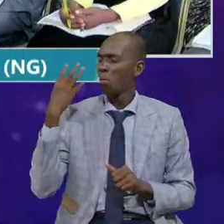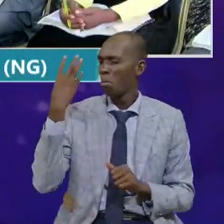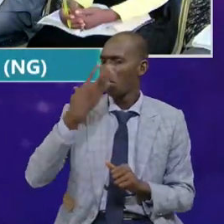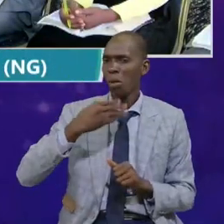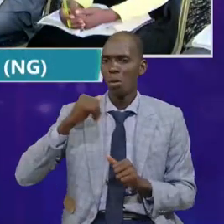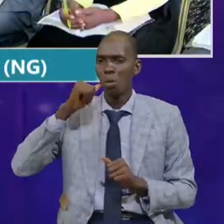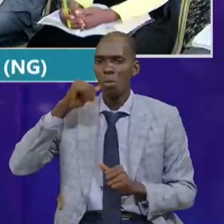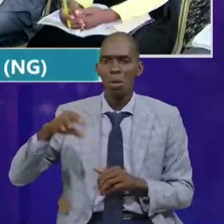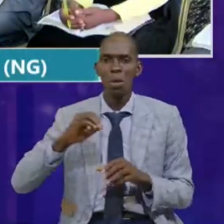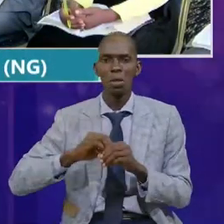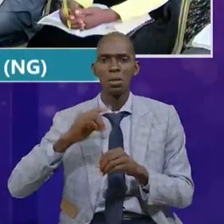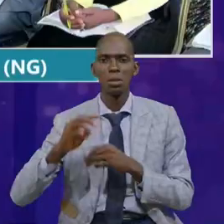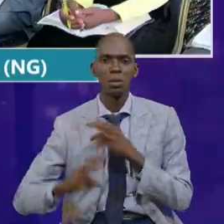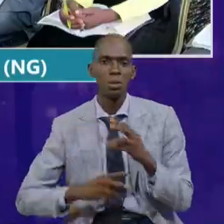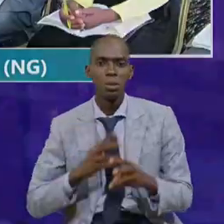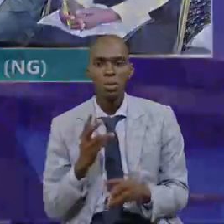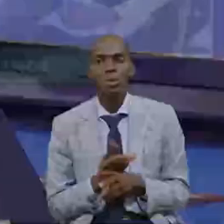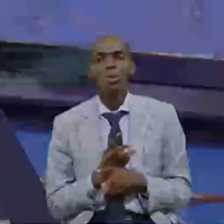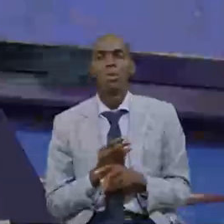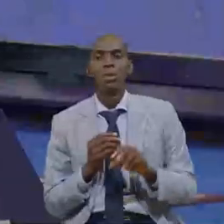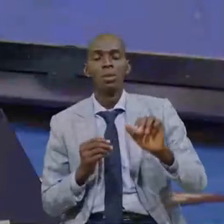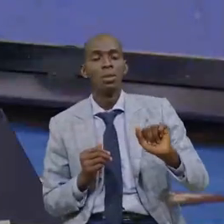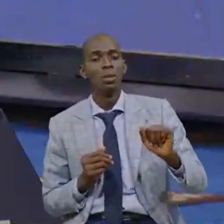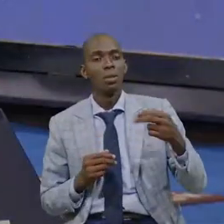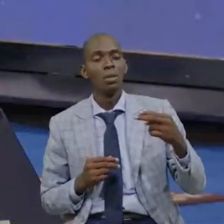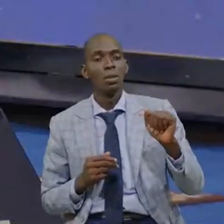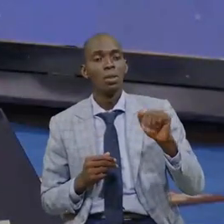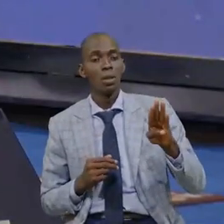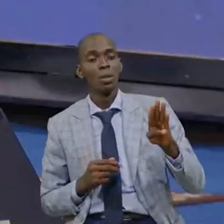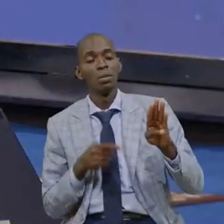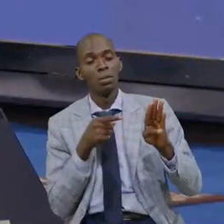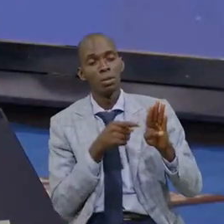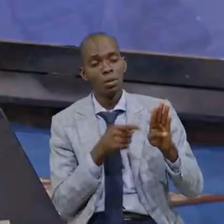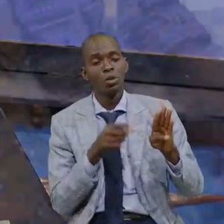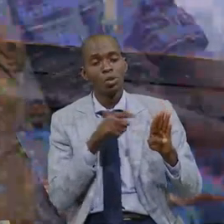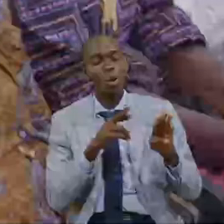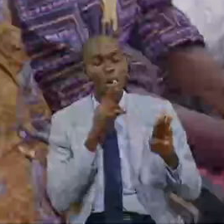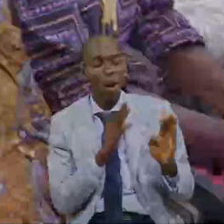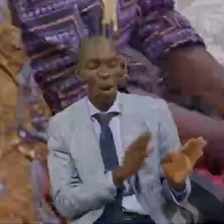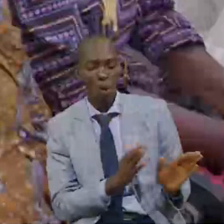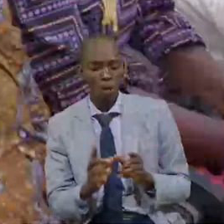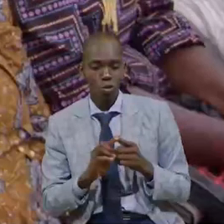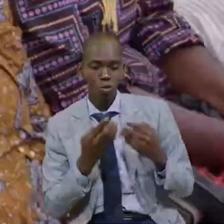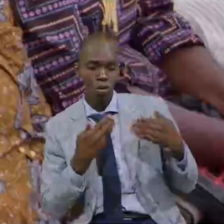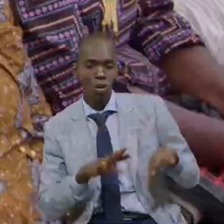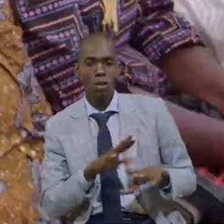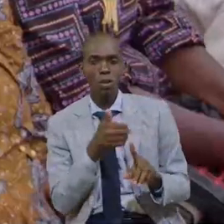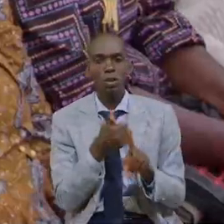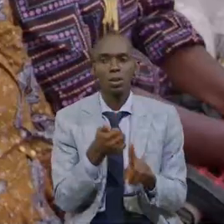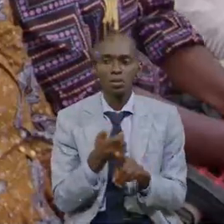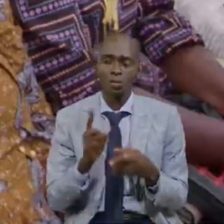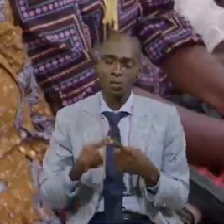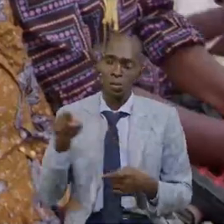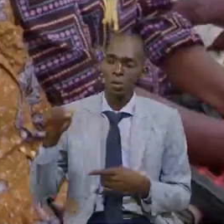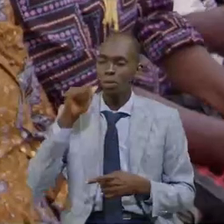femme dans le monde. Achab, tu es sur le point de te vendre.